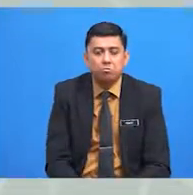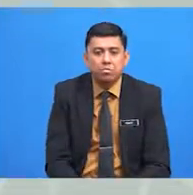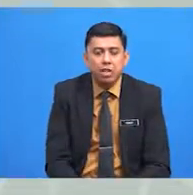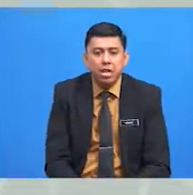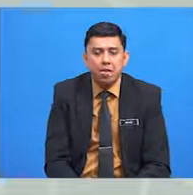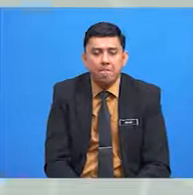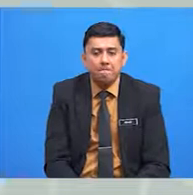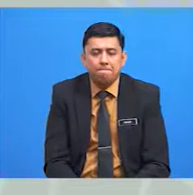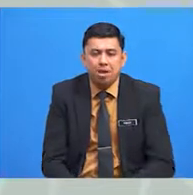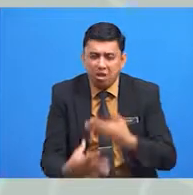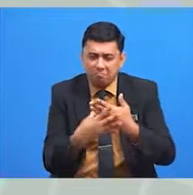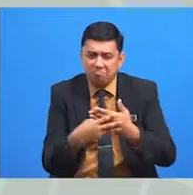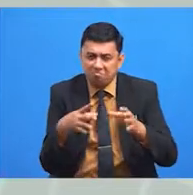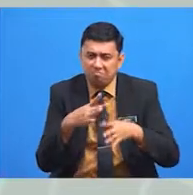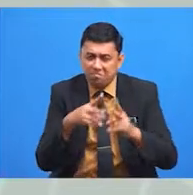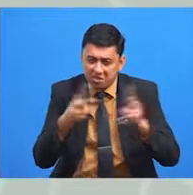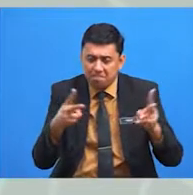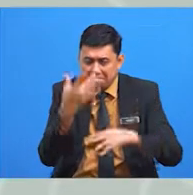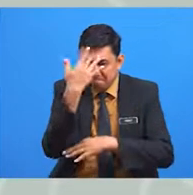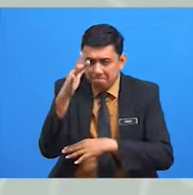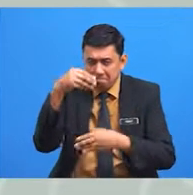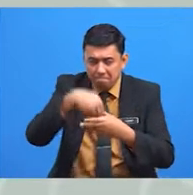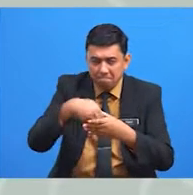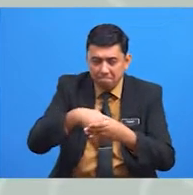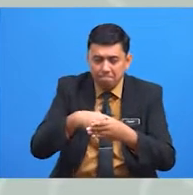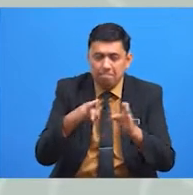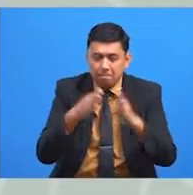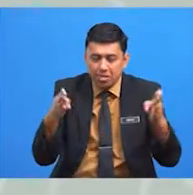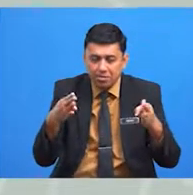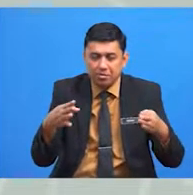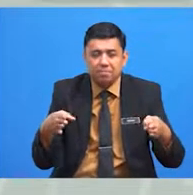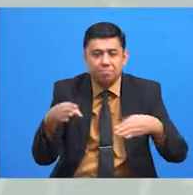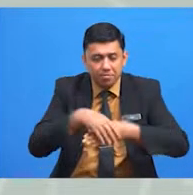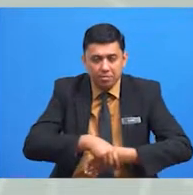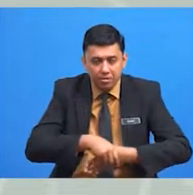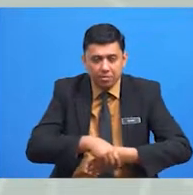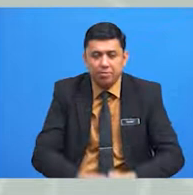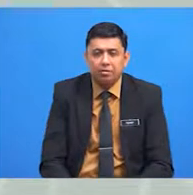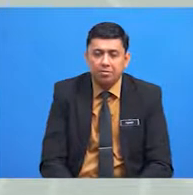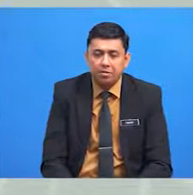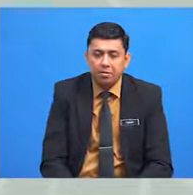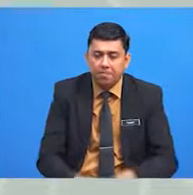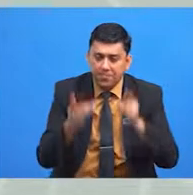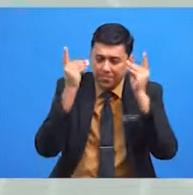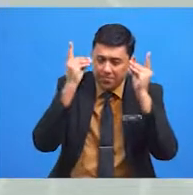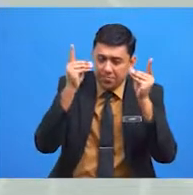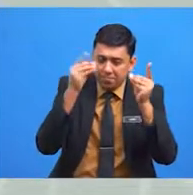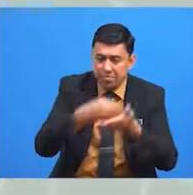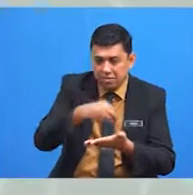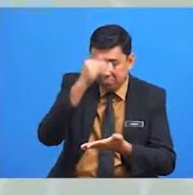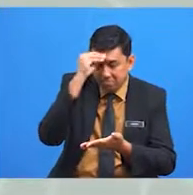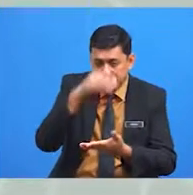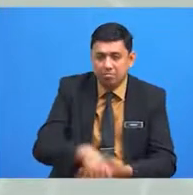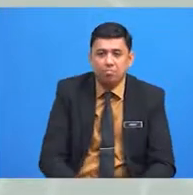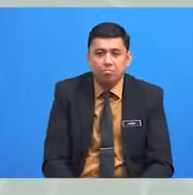dan adat asal Melayu. Dilahirkan di Oxford, mendapat pendidikan di Magdalen College School